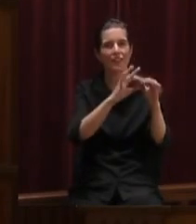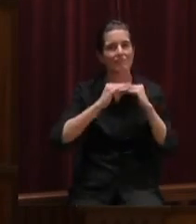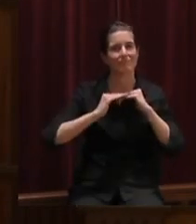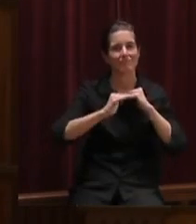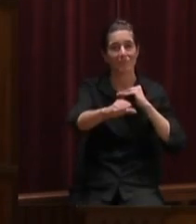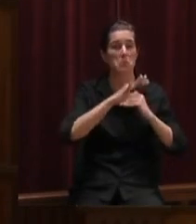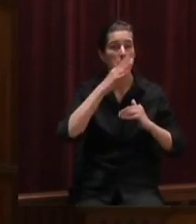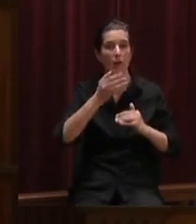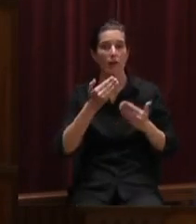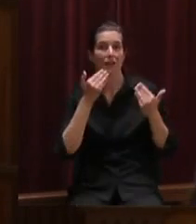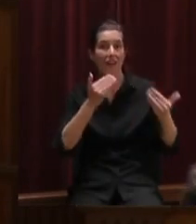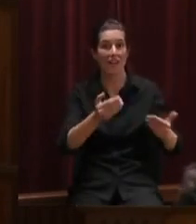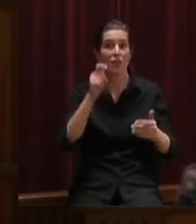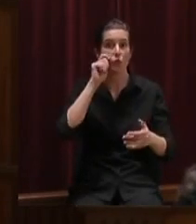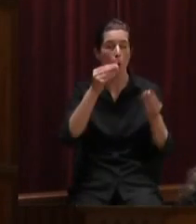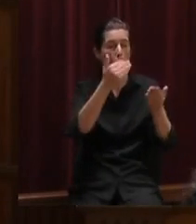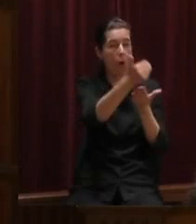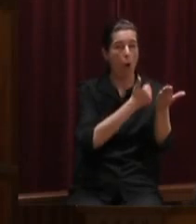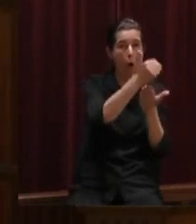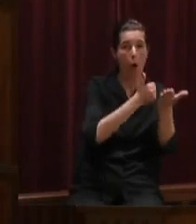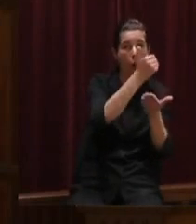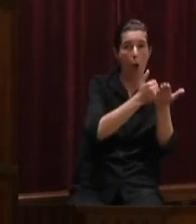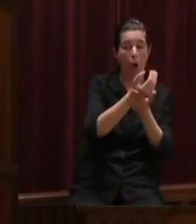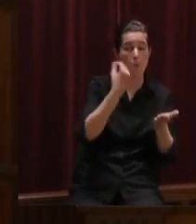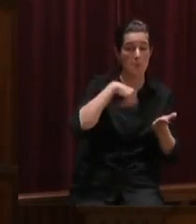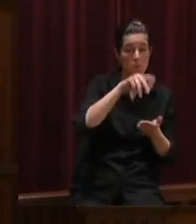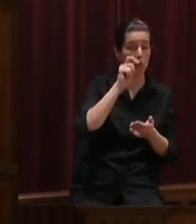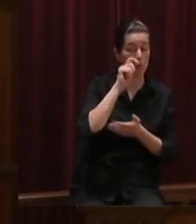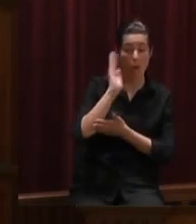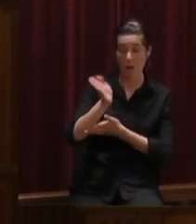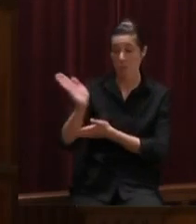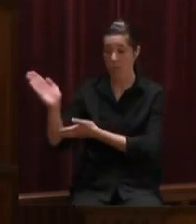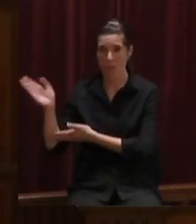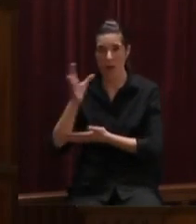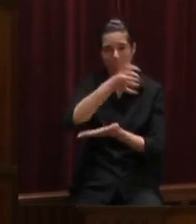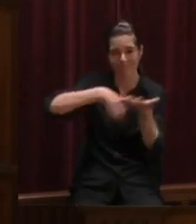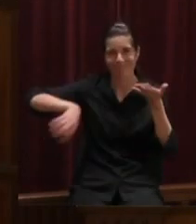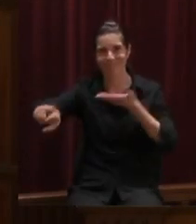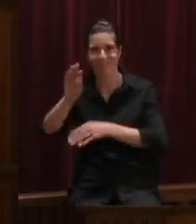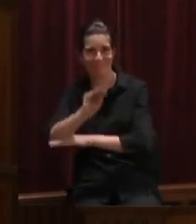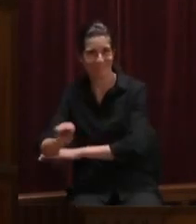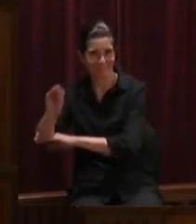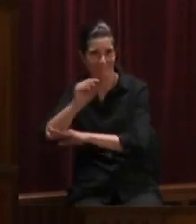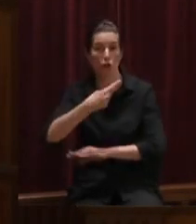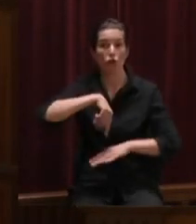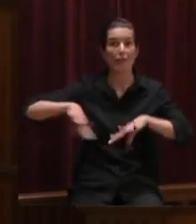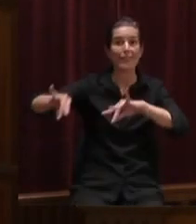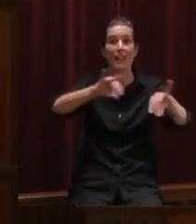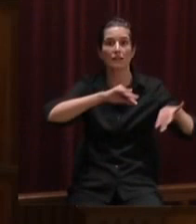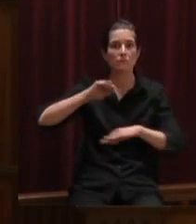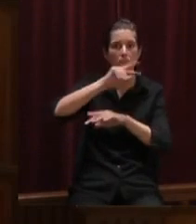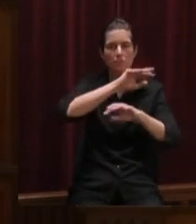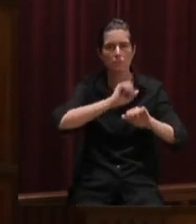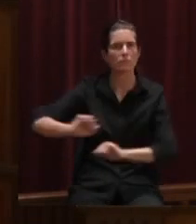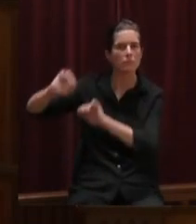utilitzar els beneficis del turisme per reduir la petjada que genera el nostre entorn. Hem protegit més territori que mai. Hem accelerat la